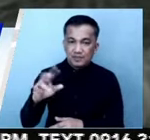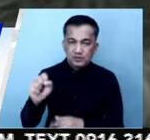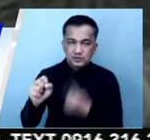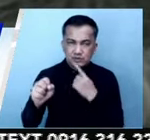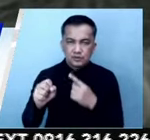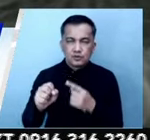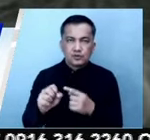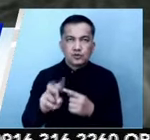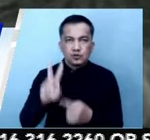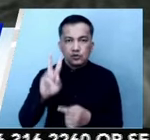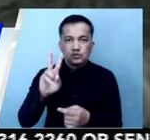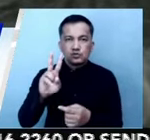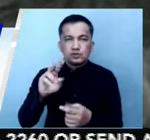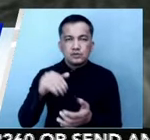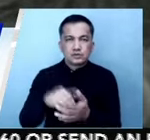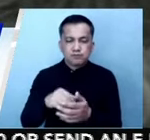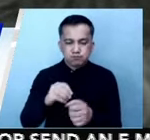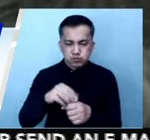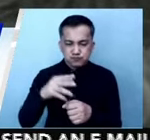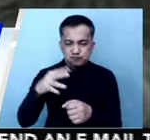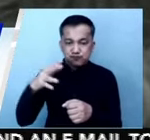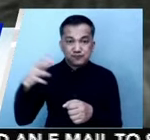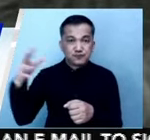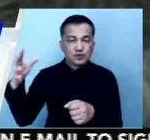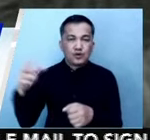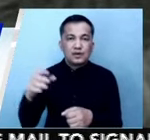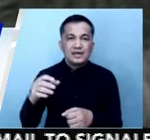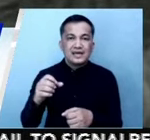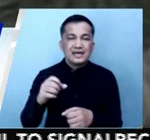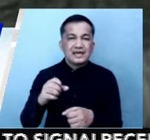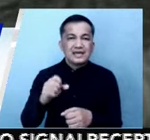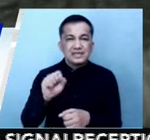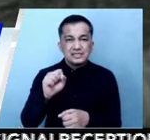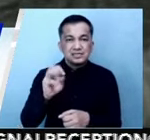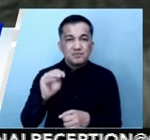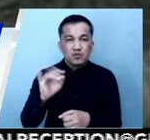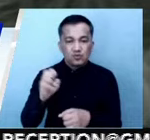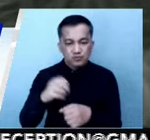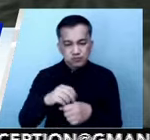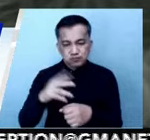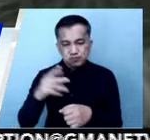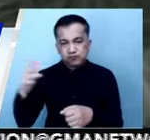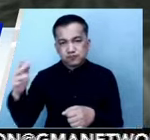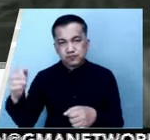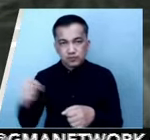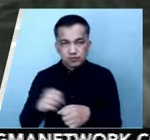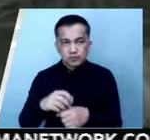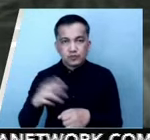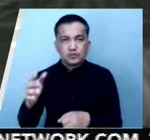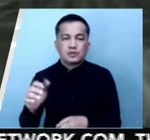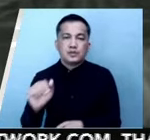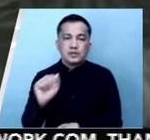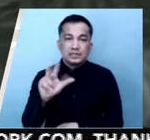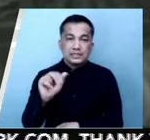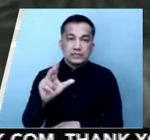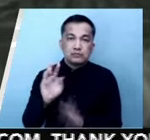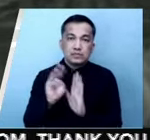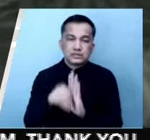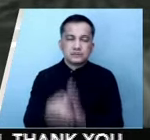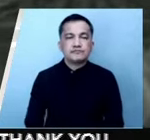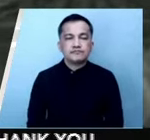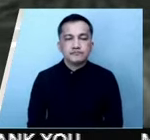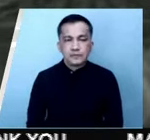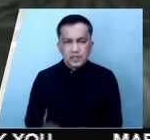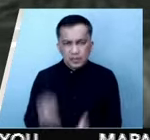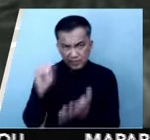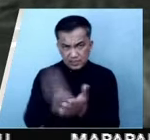ang taas ng ibinugang makapal na usok na nagtatagal ng hanggang 13 minuto. May naitala rin